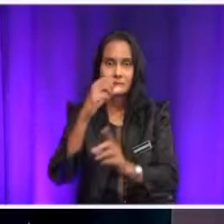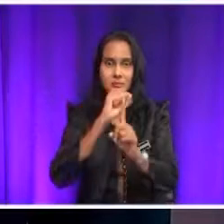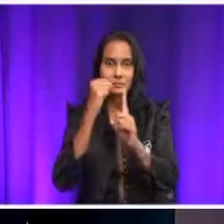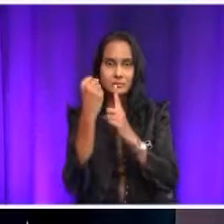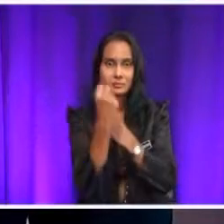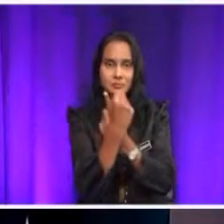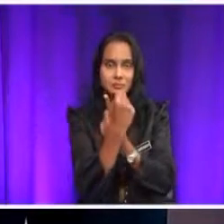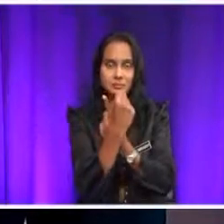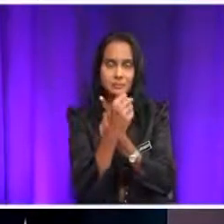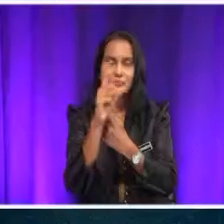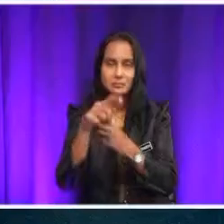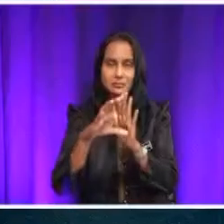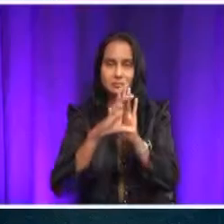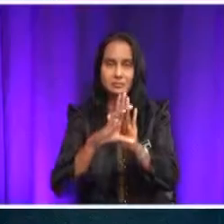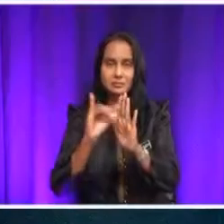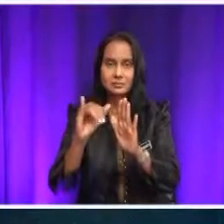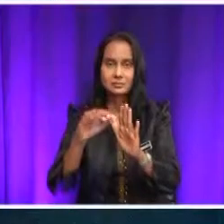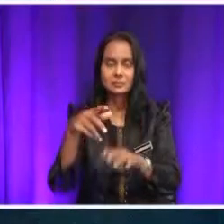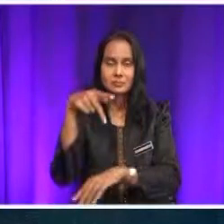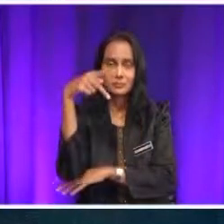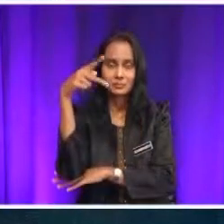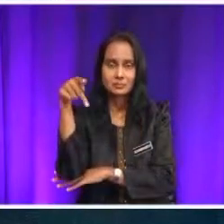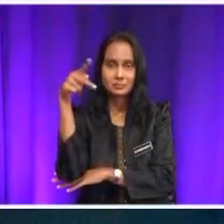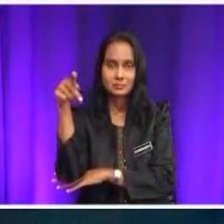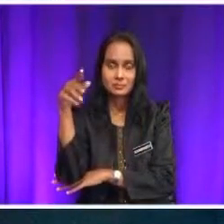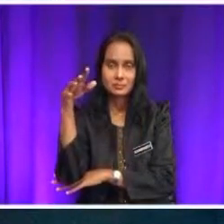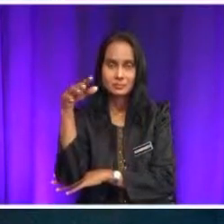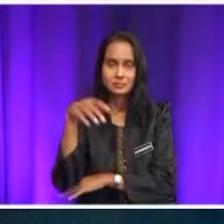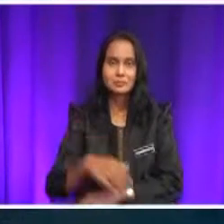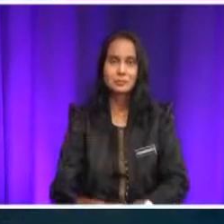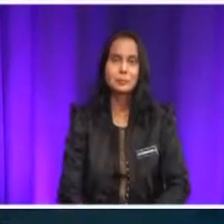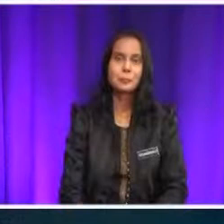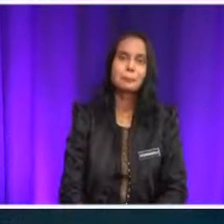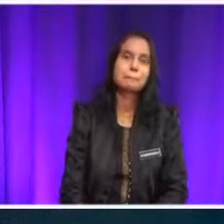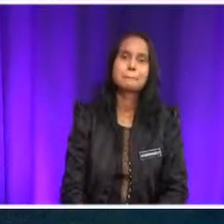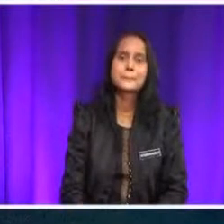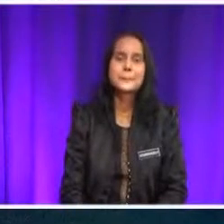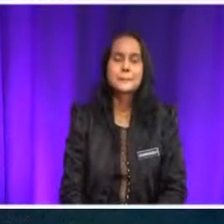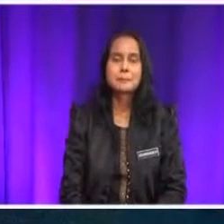mencuntungi pokok Nah dengan Pentingkan diri sendiri saja Oke seterusnya